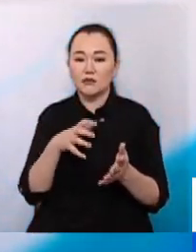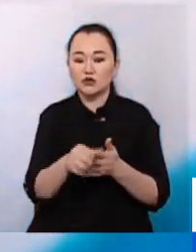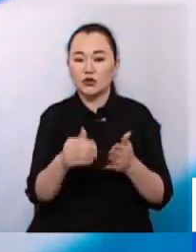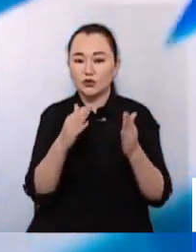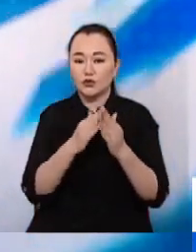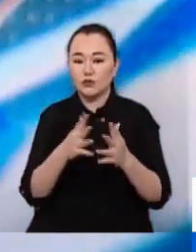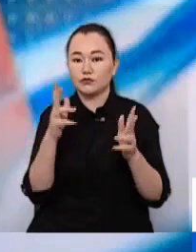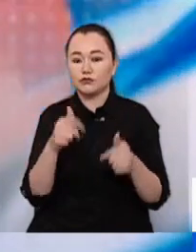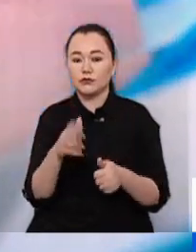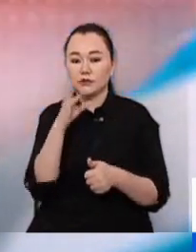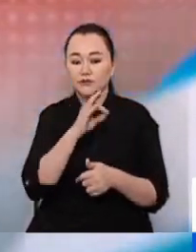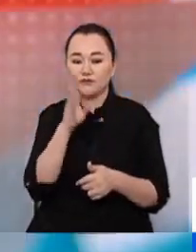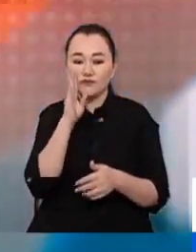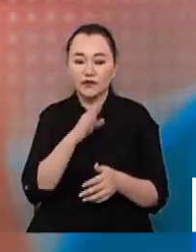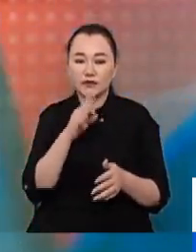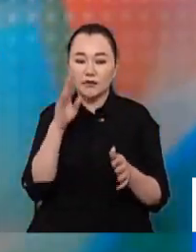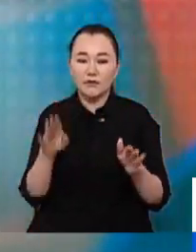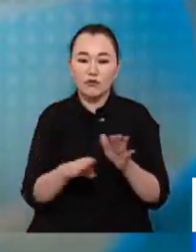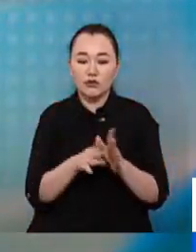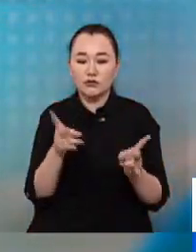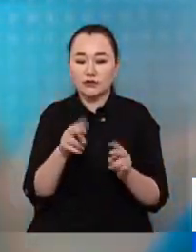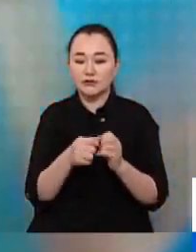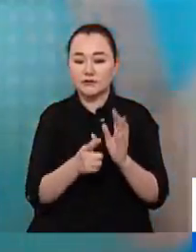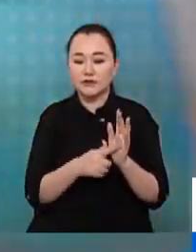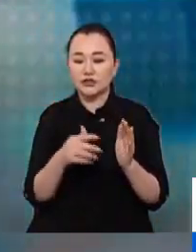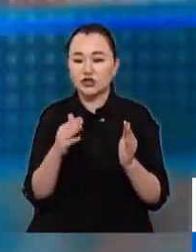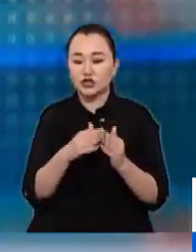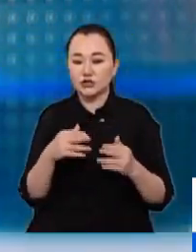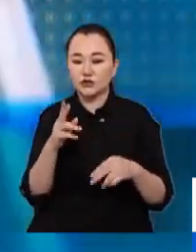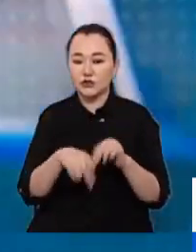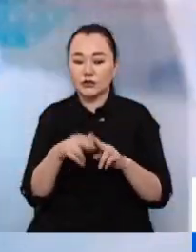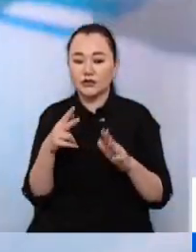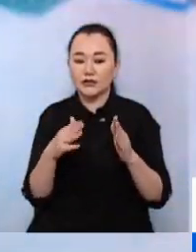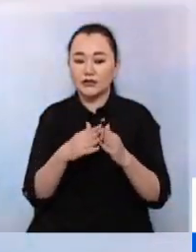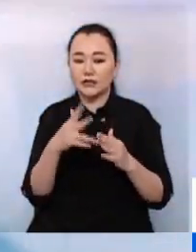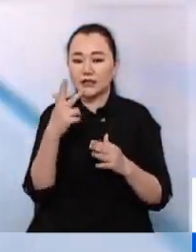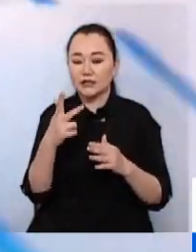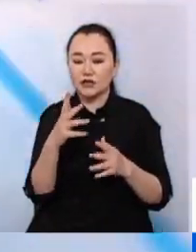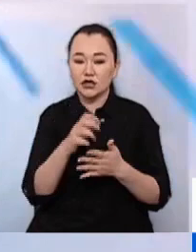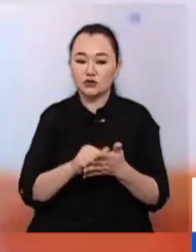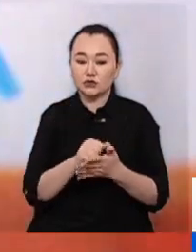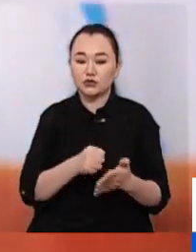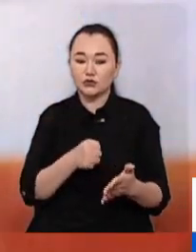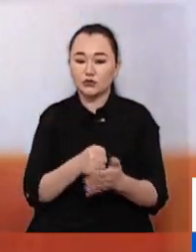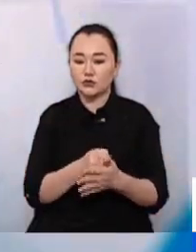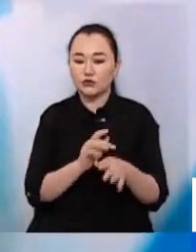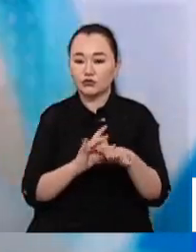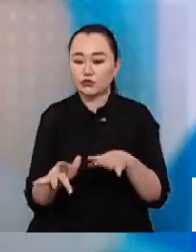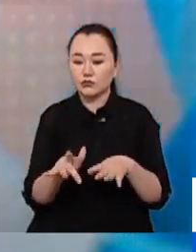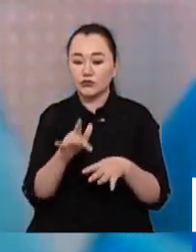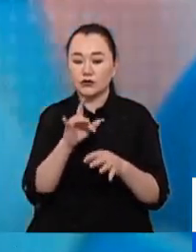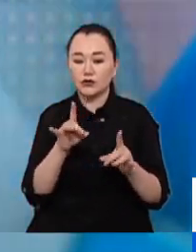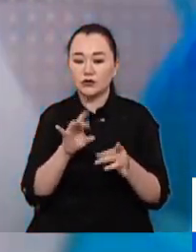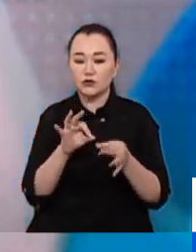домов. На сегодня в воде там находится 17 жилых строений, 3 дома разрушены до основания. Эльмира Ержанова